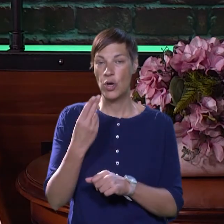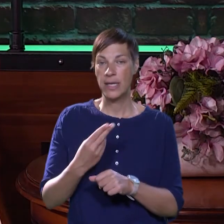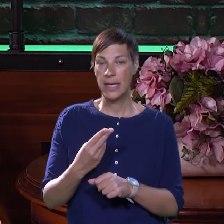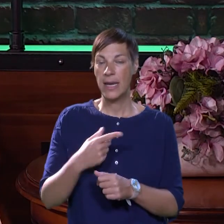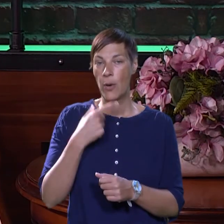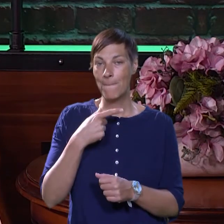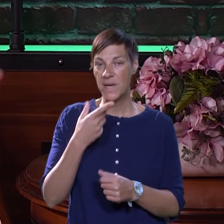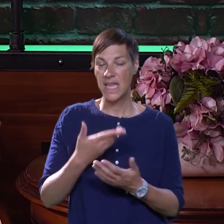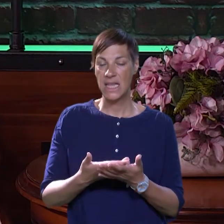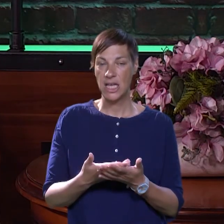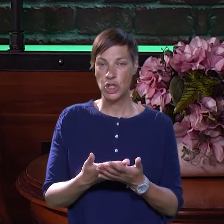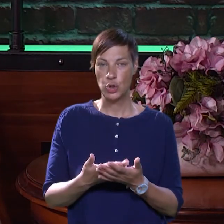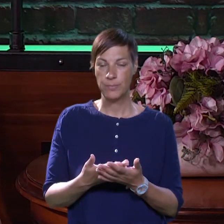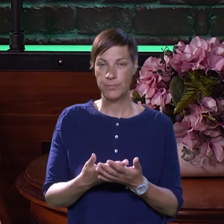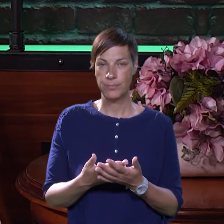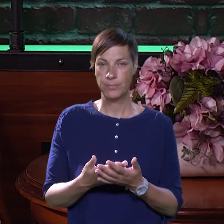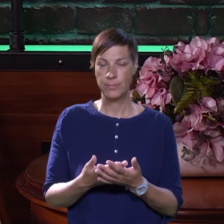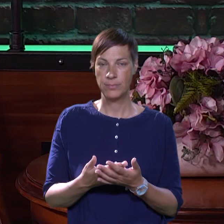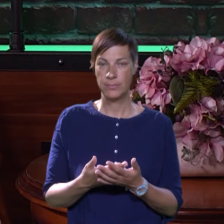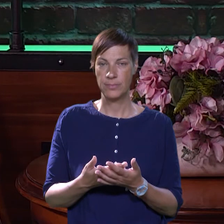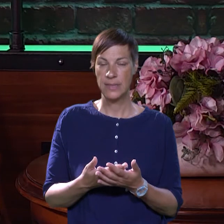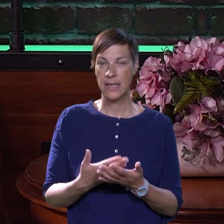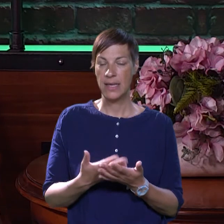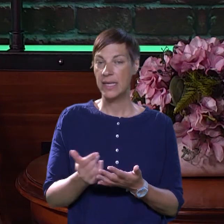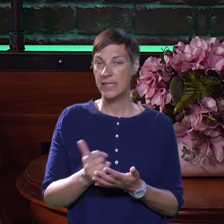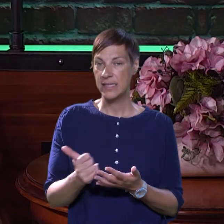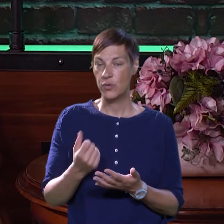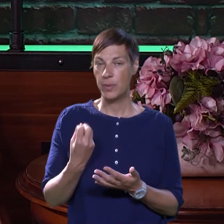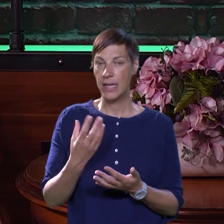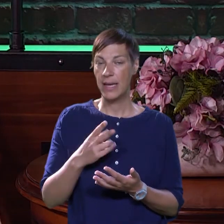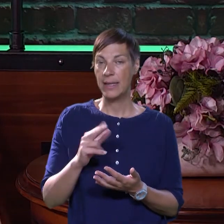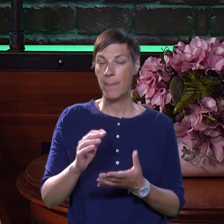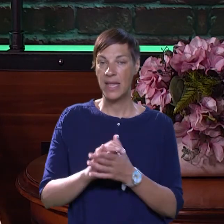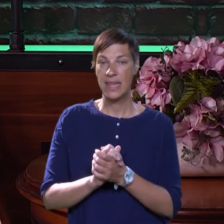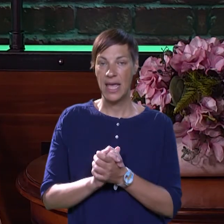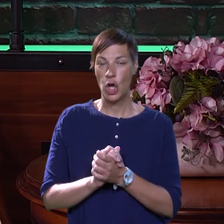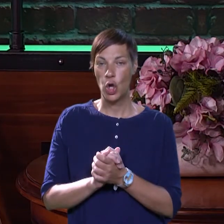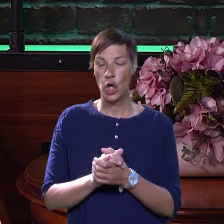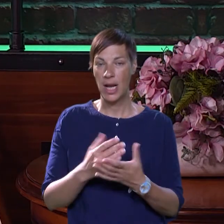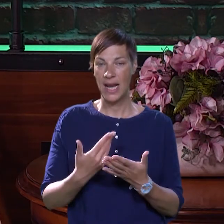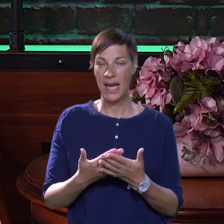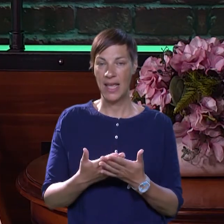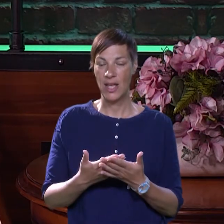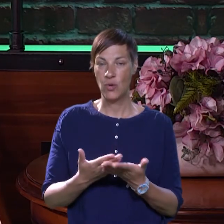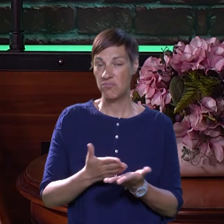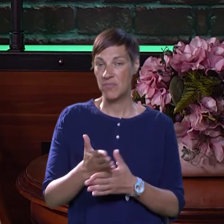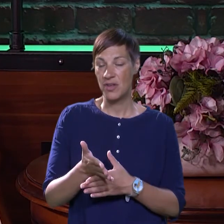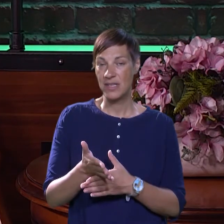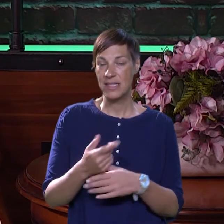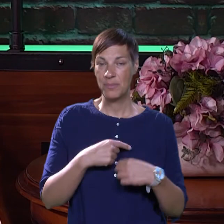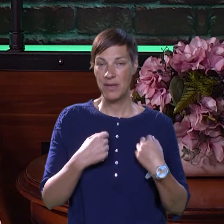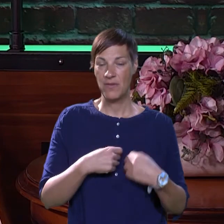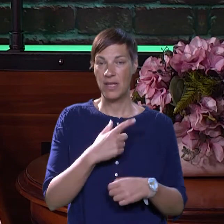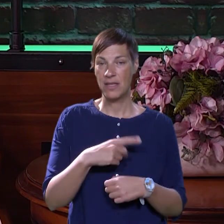ko-kreiraju, da predlažu, da... I u biti je super kad vi imate kolegu, kolegicu ili tako, mislim, lako mi je poslat nego